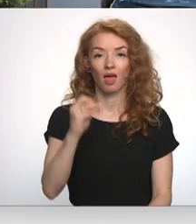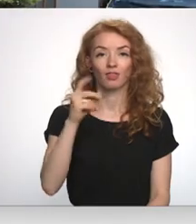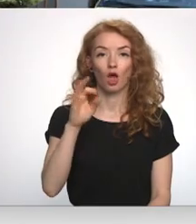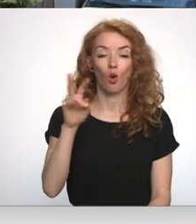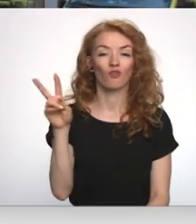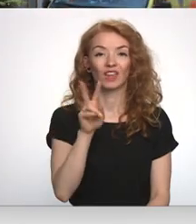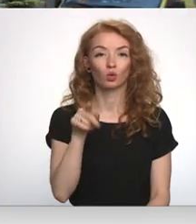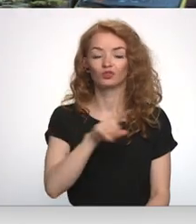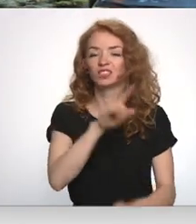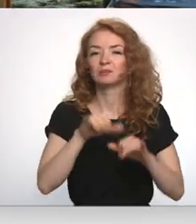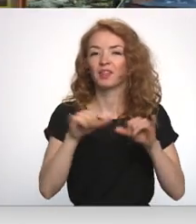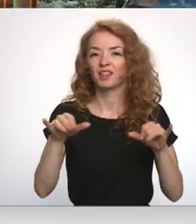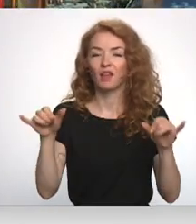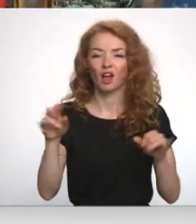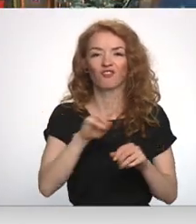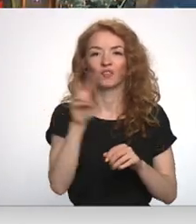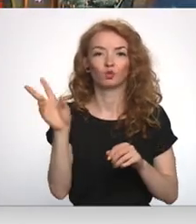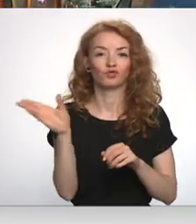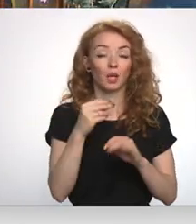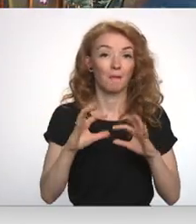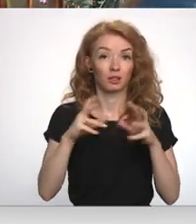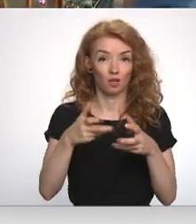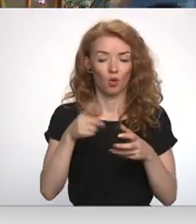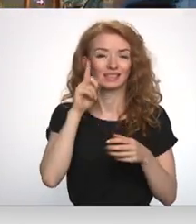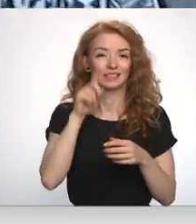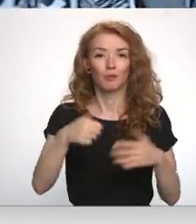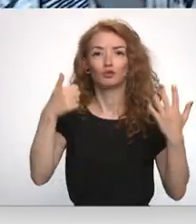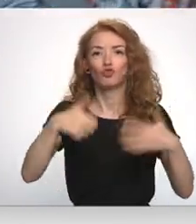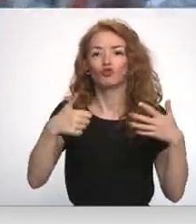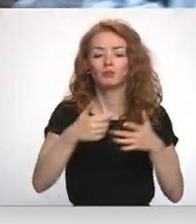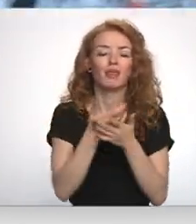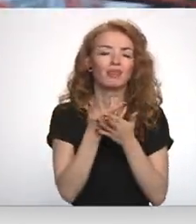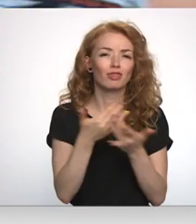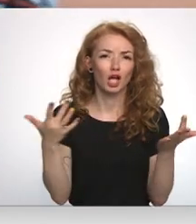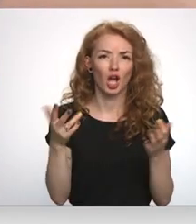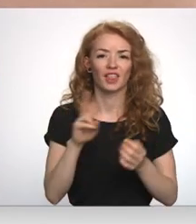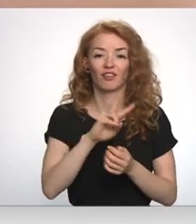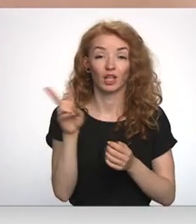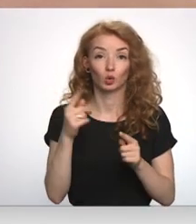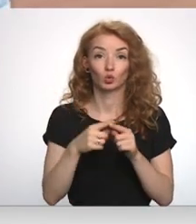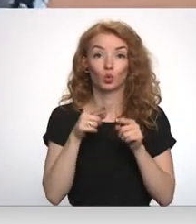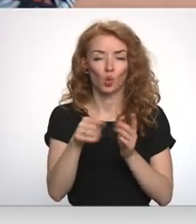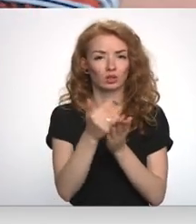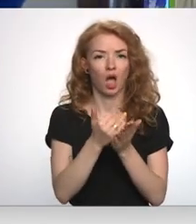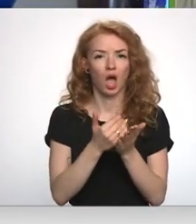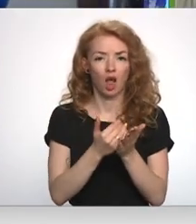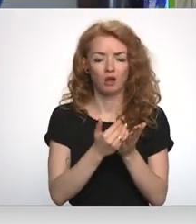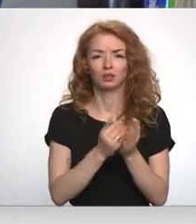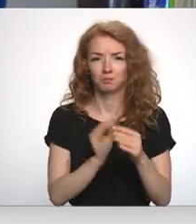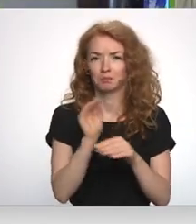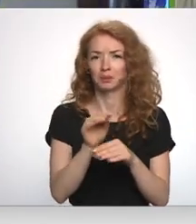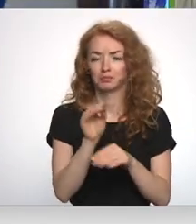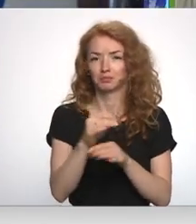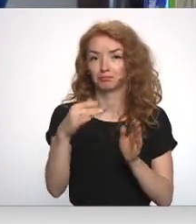Enterovīrusi ir visizplatītākie vīrusi pasaulē. Zināmi 60 dažādi enterovīrusi, un to saraksts regulāri tiek